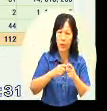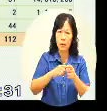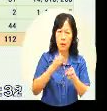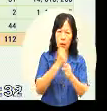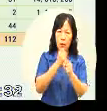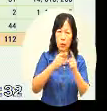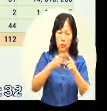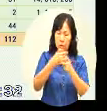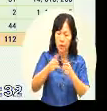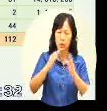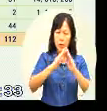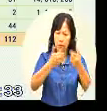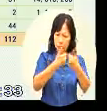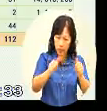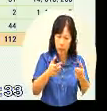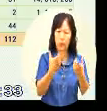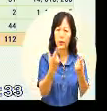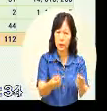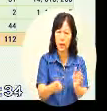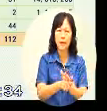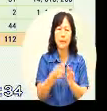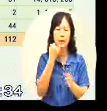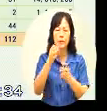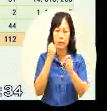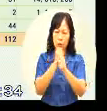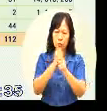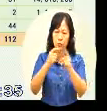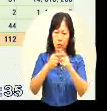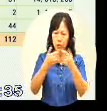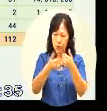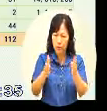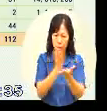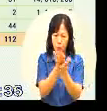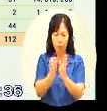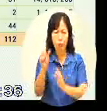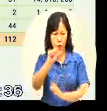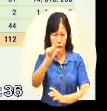员跟他一样，但是呢，职员有分5种哦。